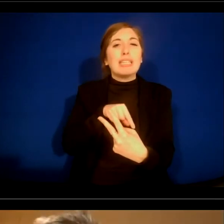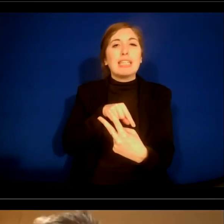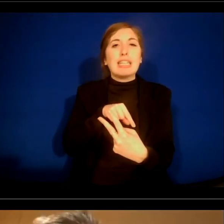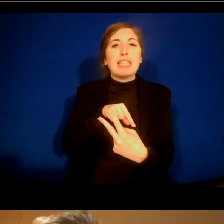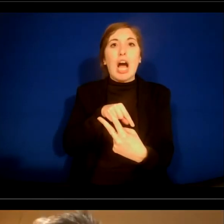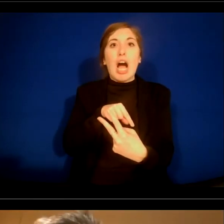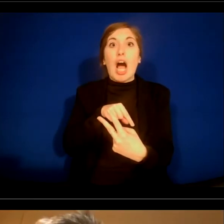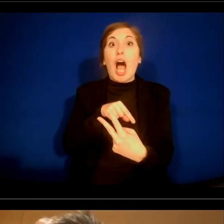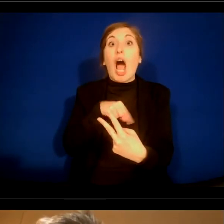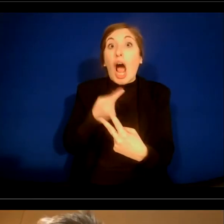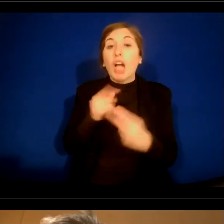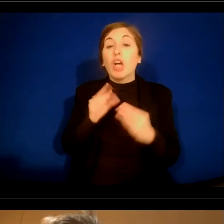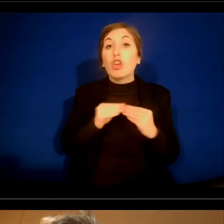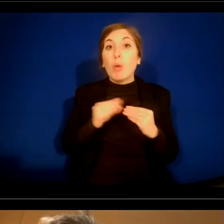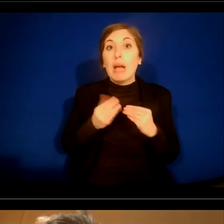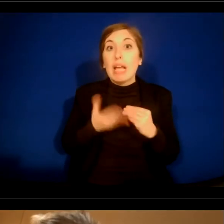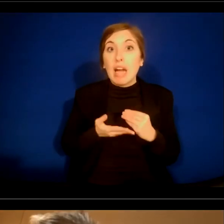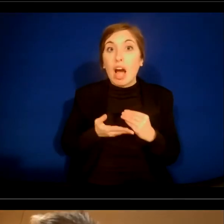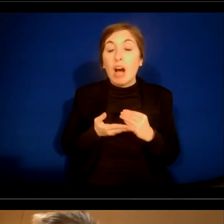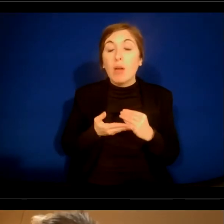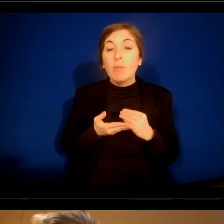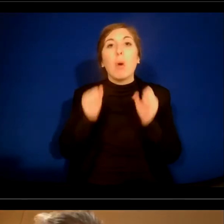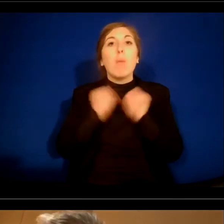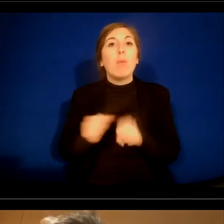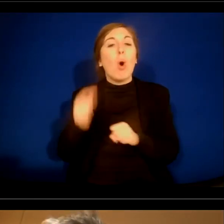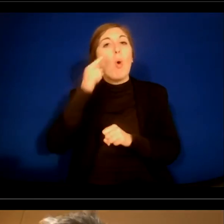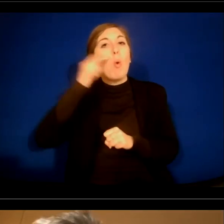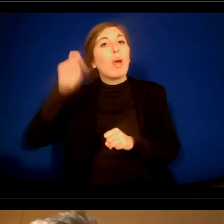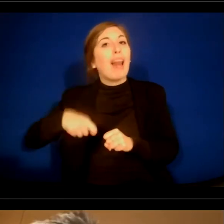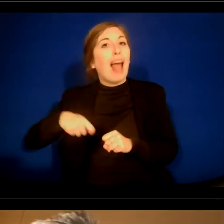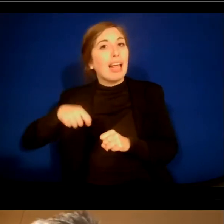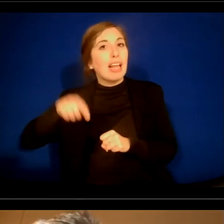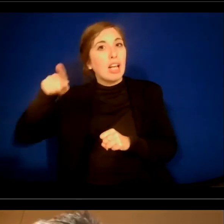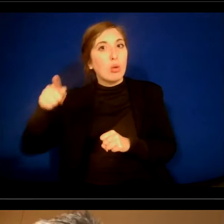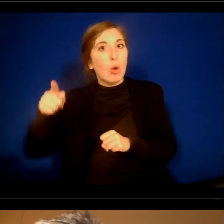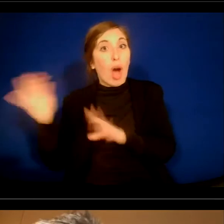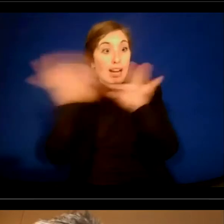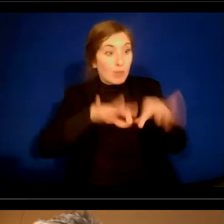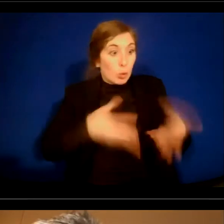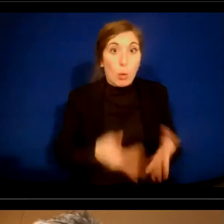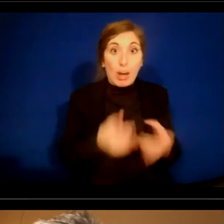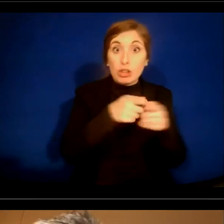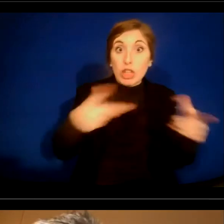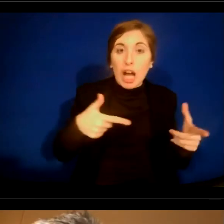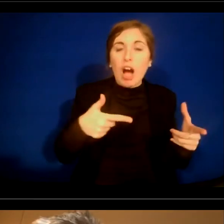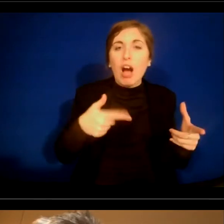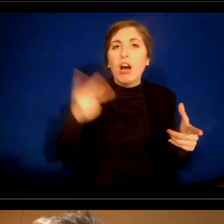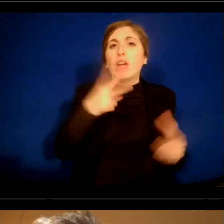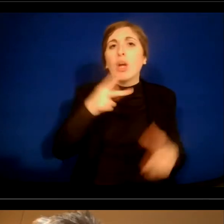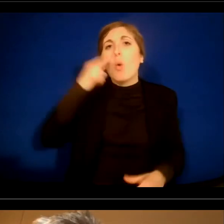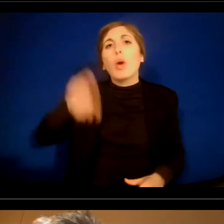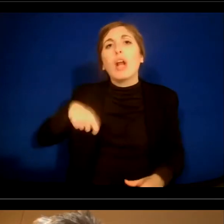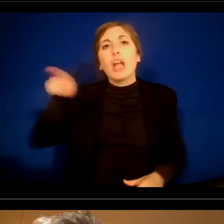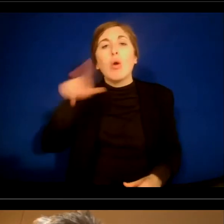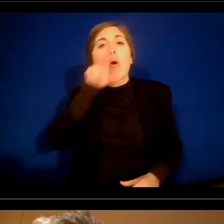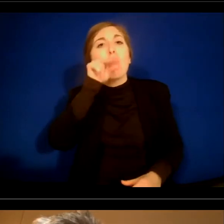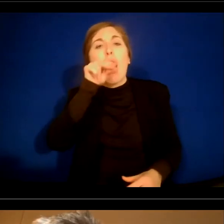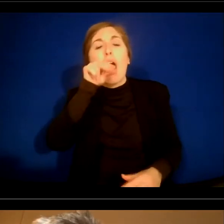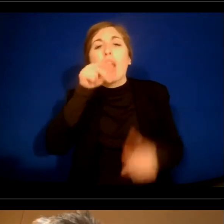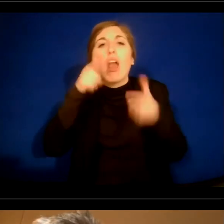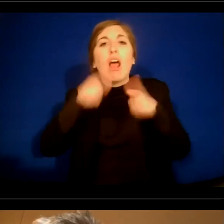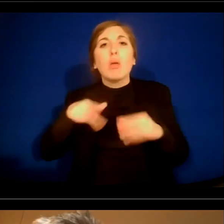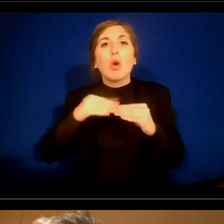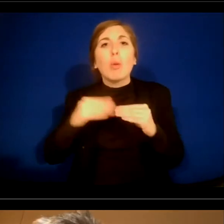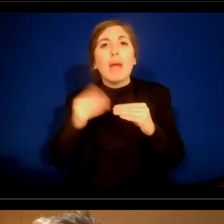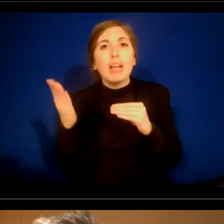rumena, per cui qualche ucraino che è arrivato anche qui in città parla rumeno, perché al di là del confine, a est o